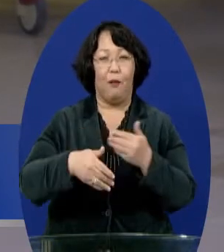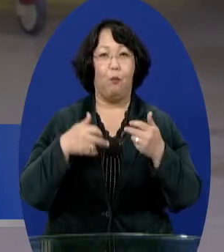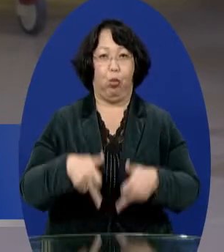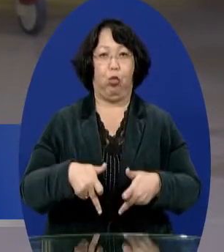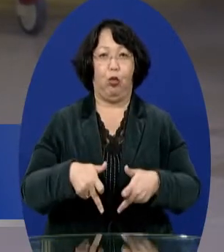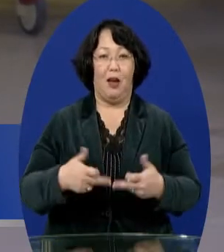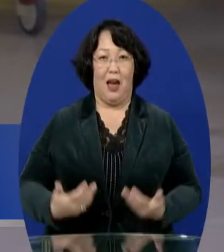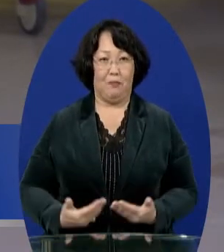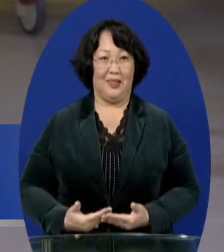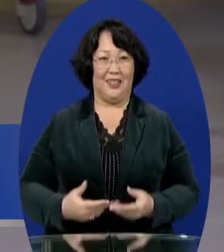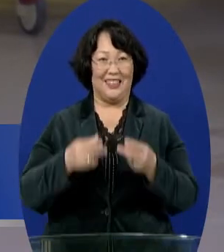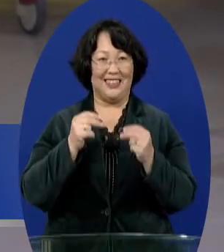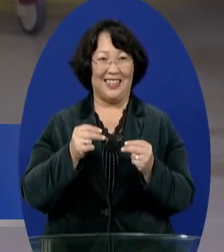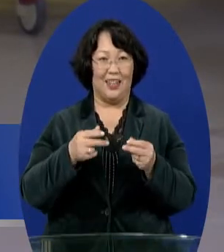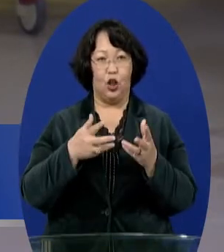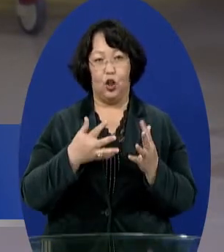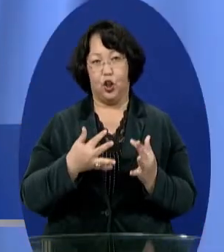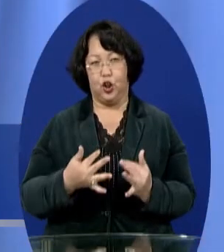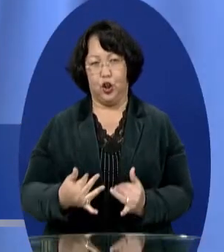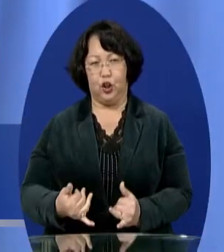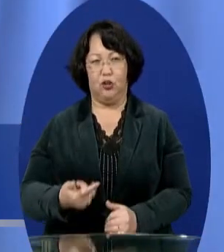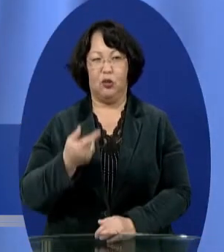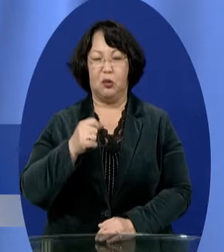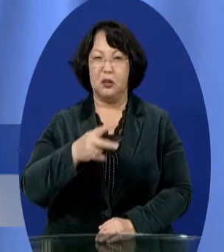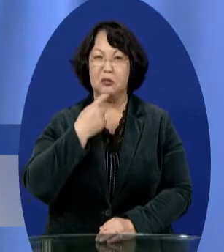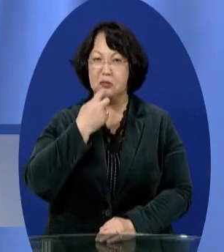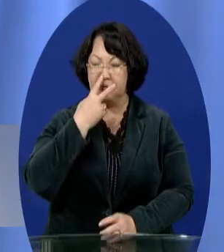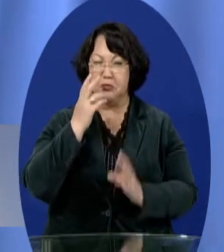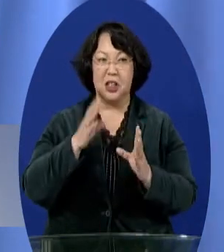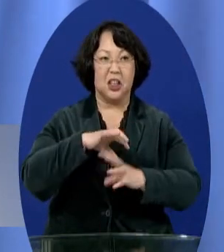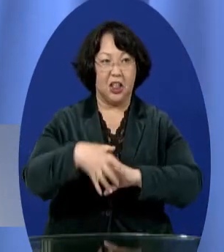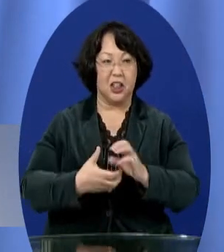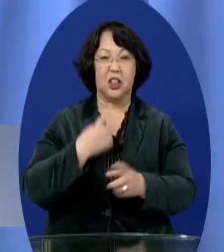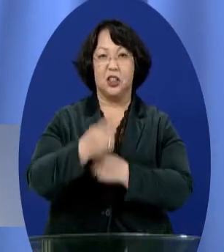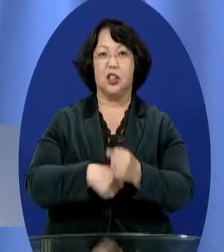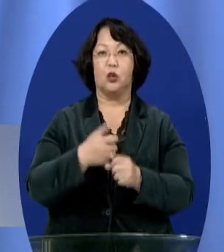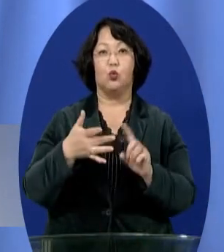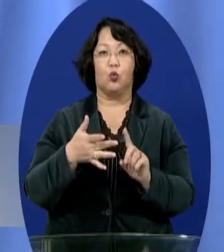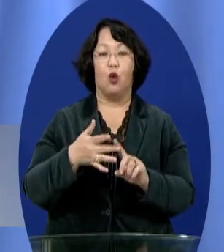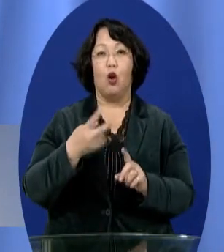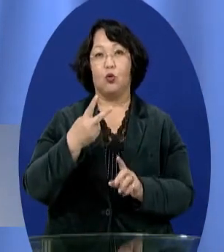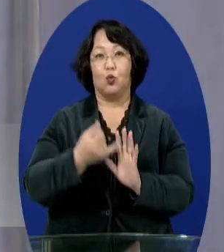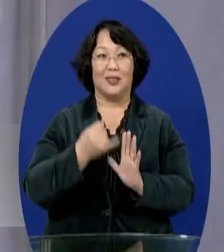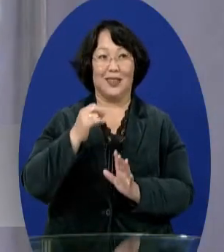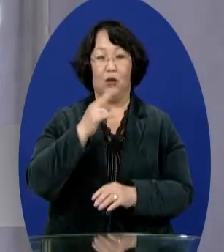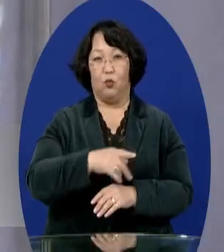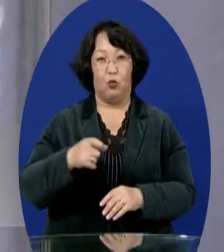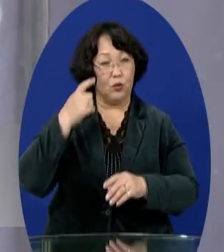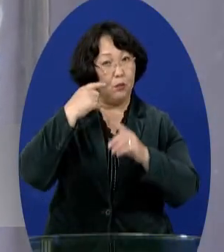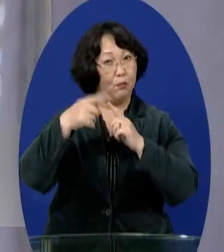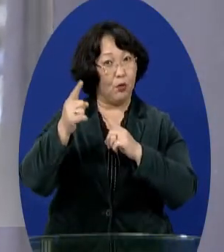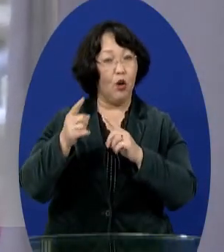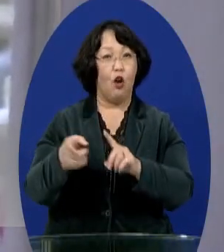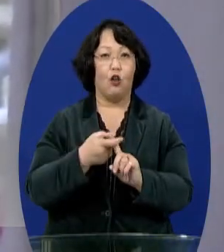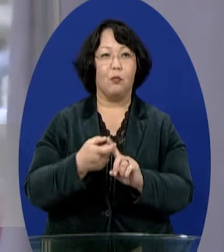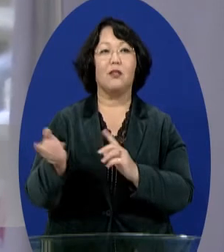амьдралын чанар нь буурж байгаа нь болохоор анхаарал татж байна. Дэлхийд жилд дунджаар 26 сая хүн тархины харуултаас болж хөдөлмөрийн чадвараа алдаж